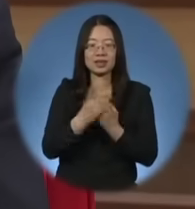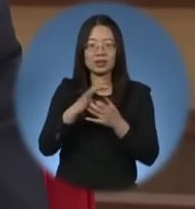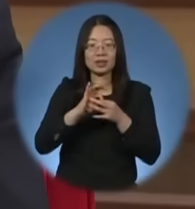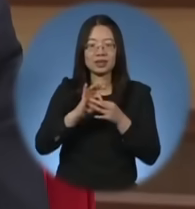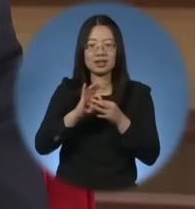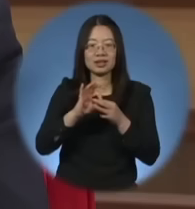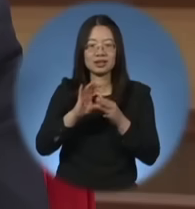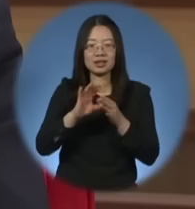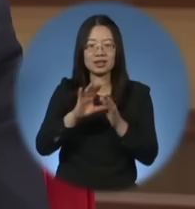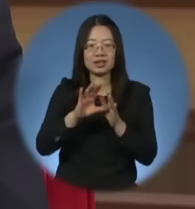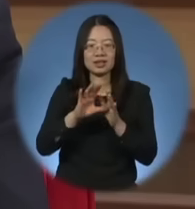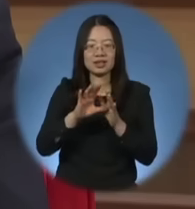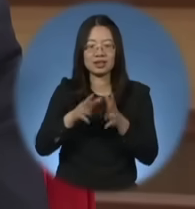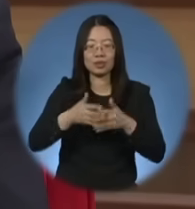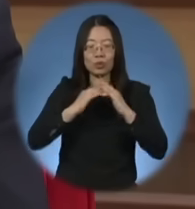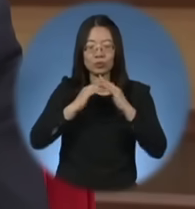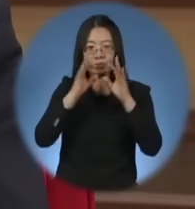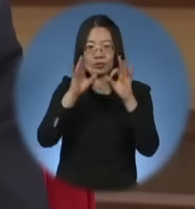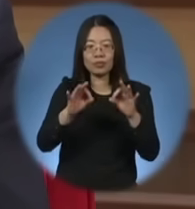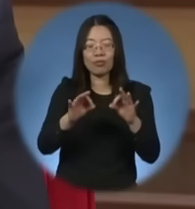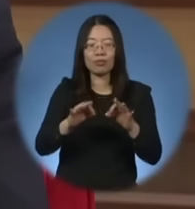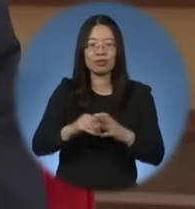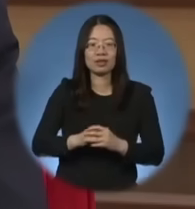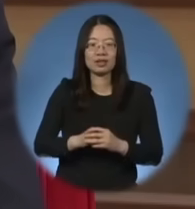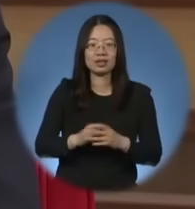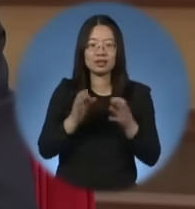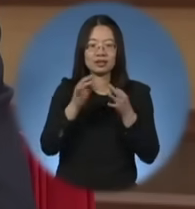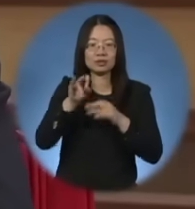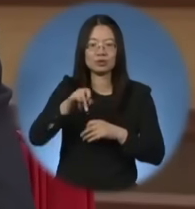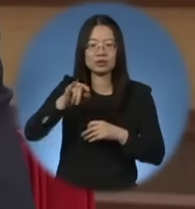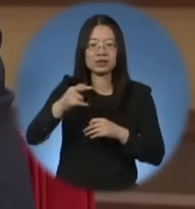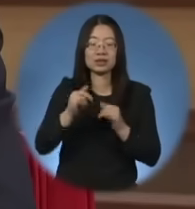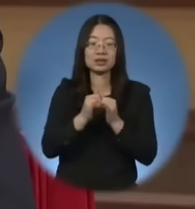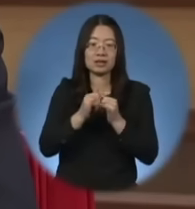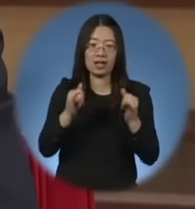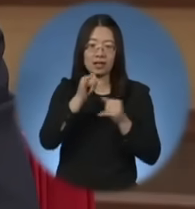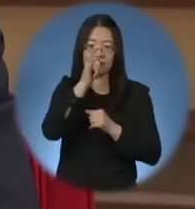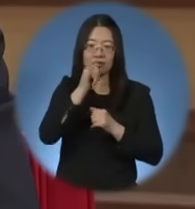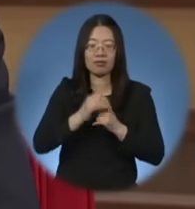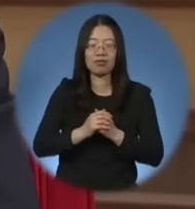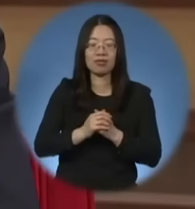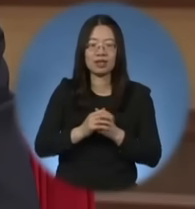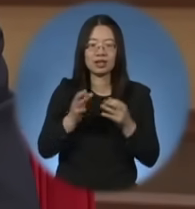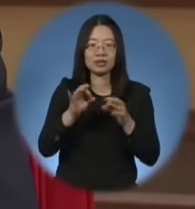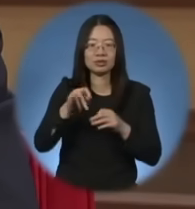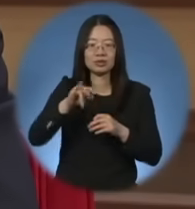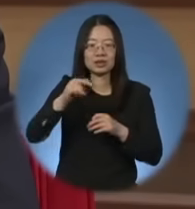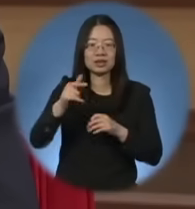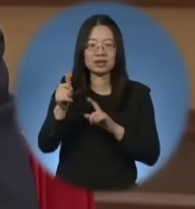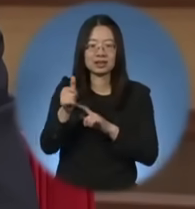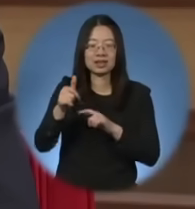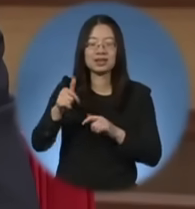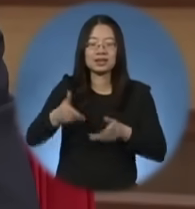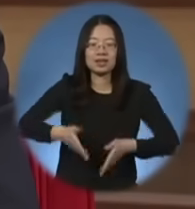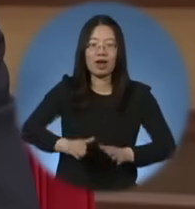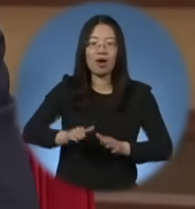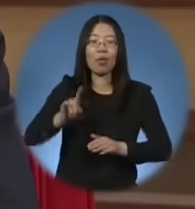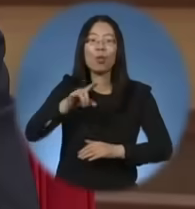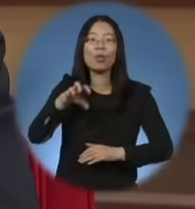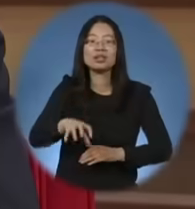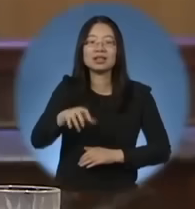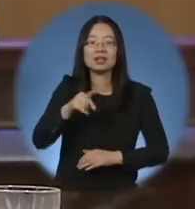가야부동산 공부한다면 음 김유신이 사람 생기잖아요 예 예 김유신 씨는 가야